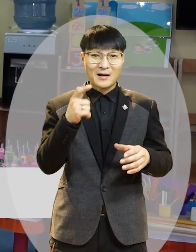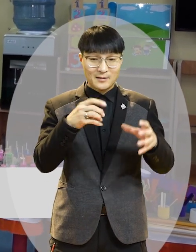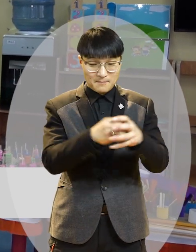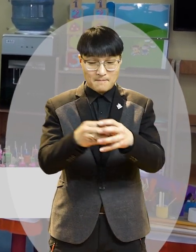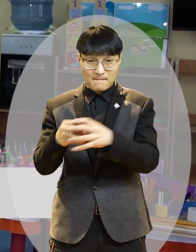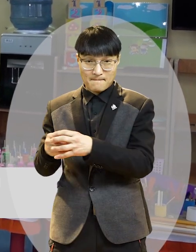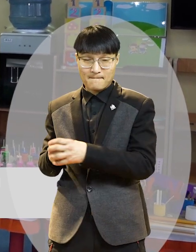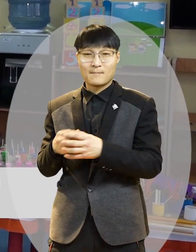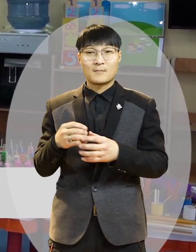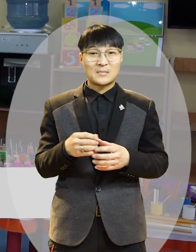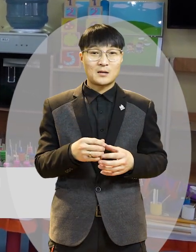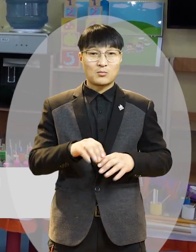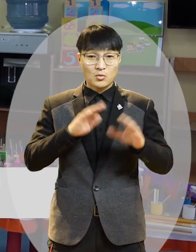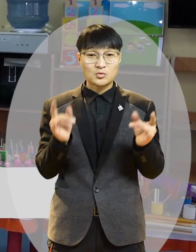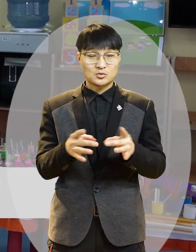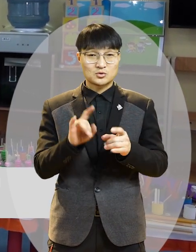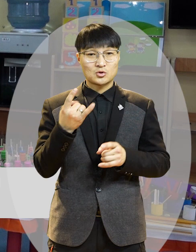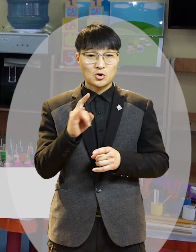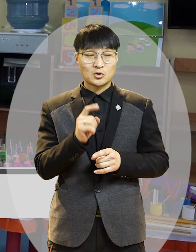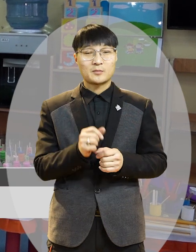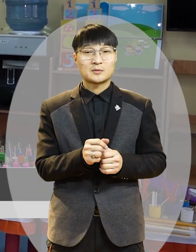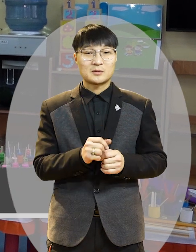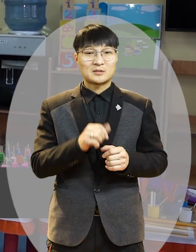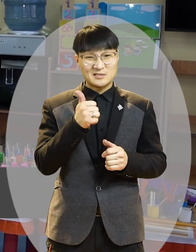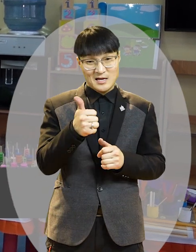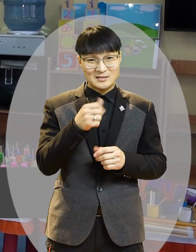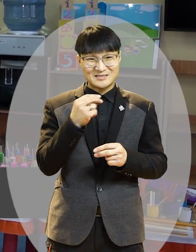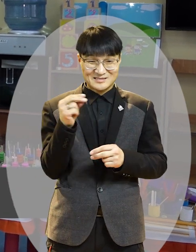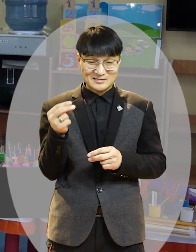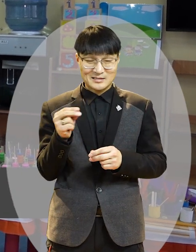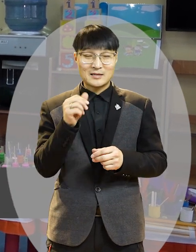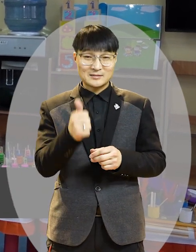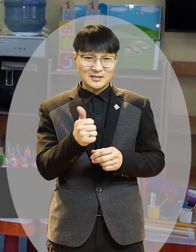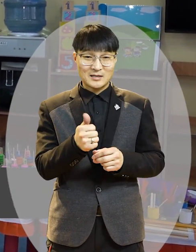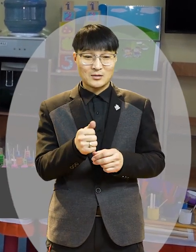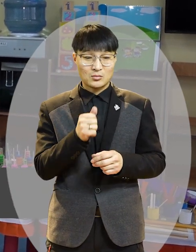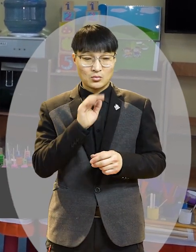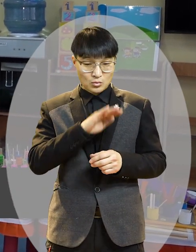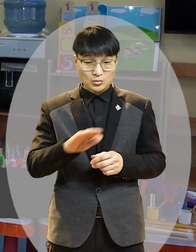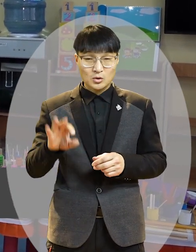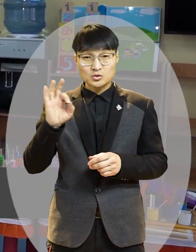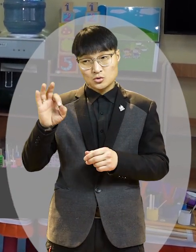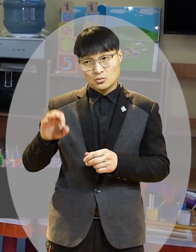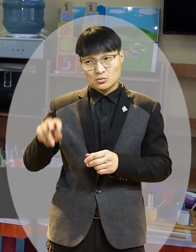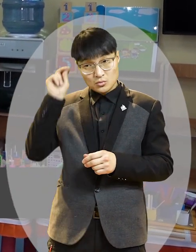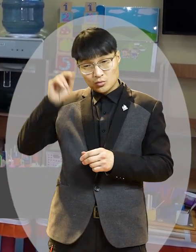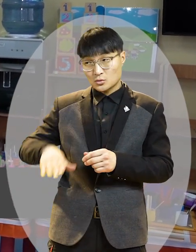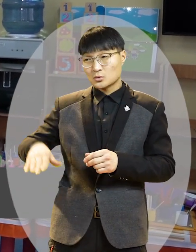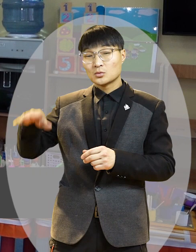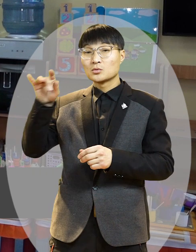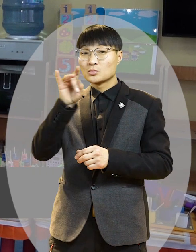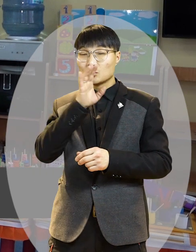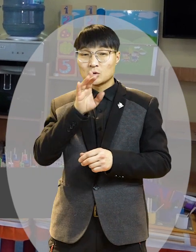бүх ингээд хэрэглэгдэх нь бол чанартай, сайн. Дандаа хүүхдэд чиглэгдсэн тийм тоглоом хэрэглэгдэх болсон